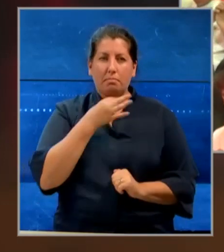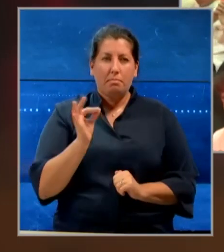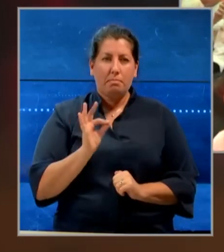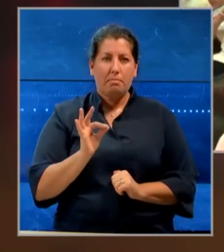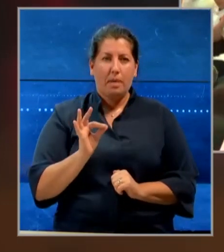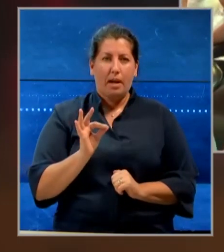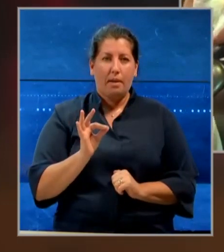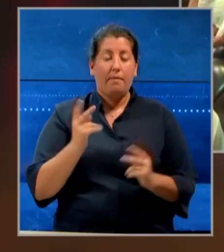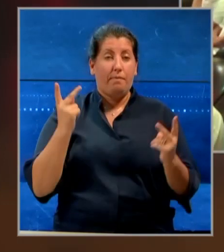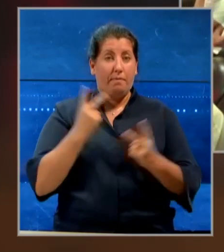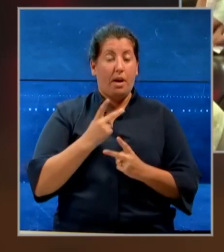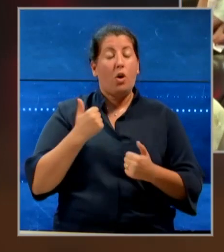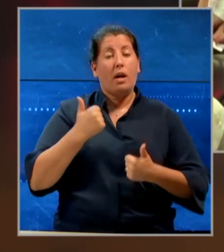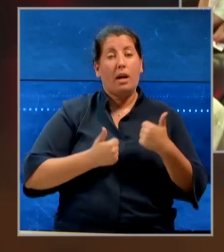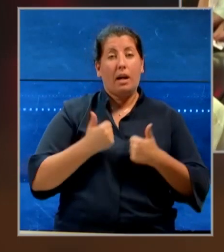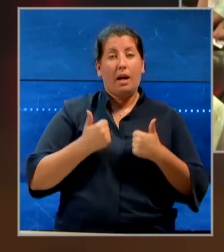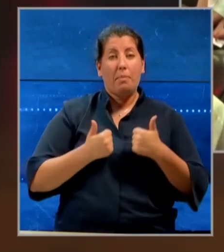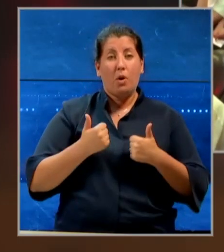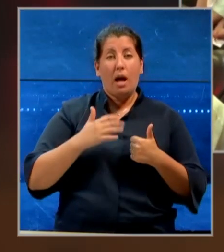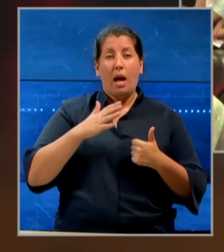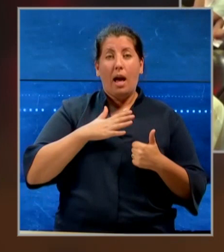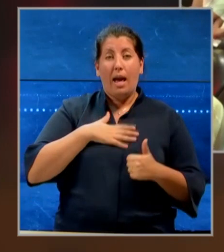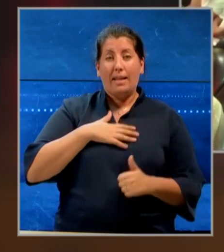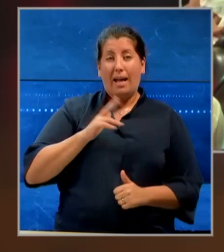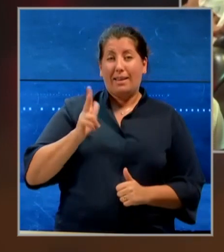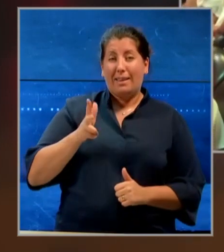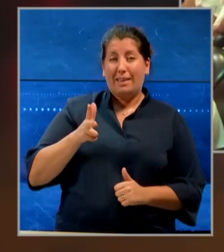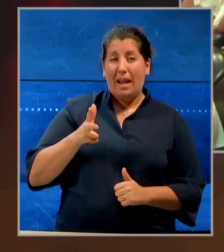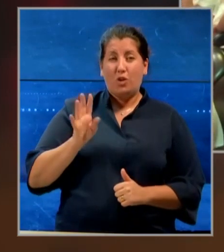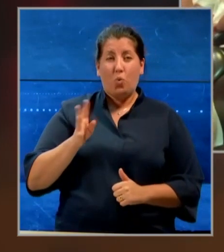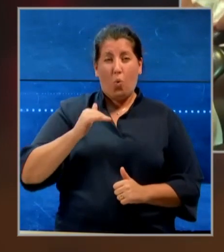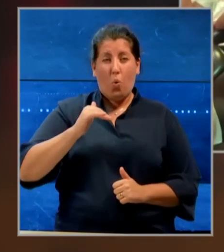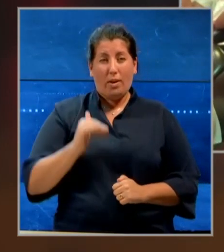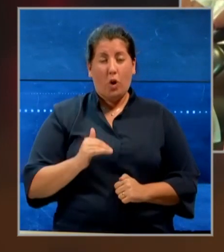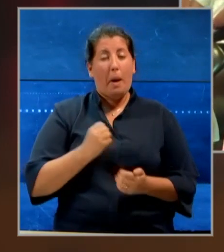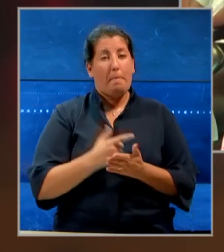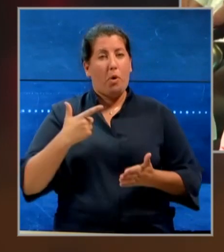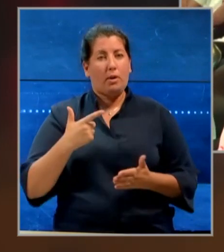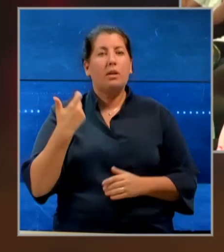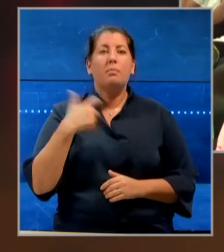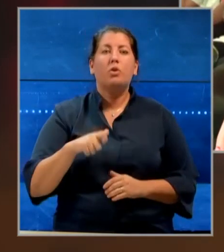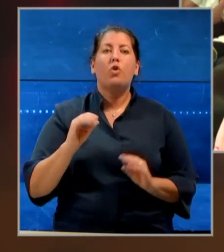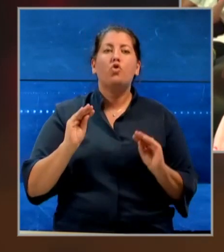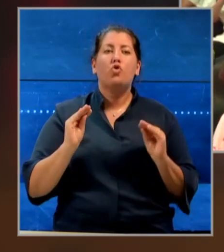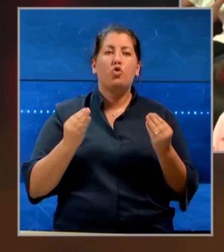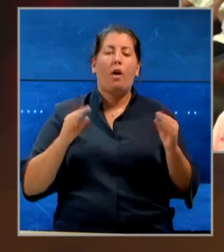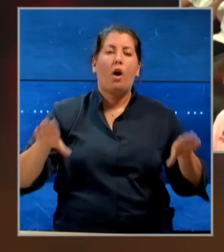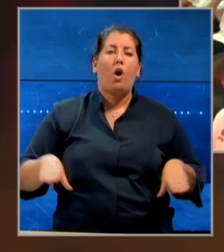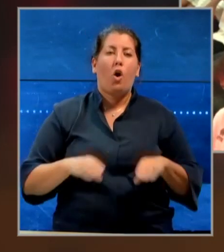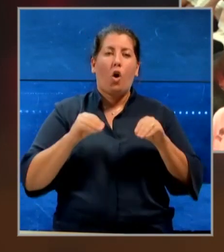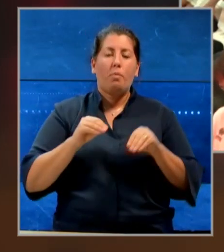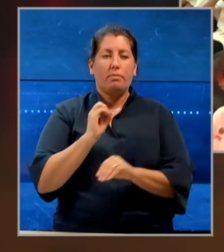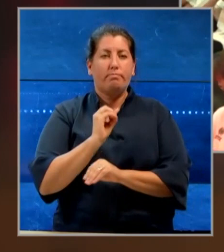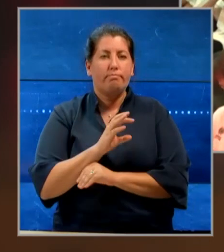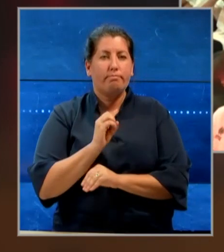questi campionati qua, l'Under 13, Under 14, sono importanti perché iniziano a formarsi, diciamo, questi ragazzi.